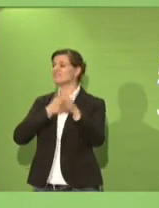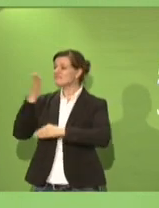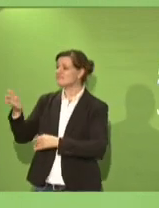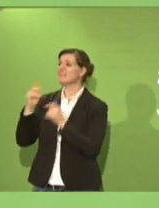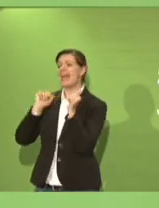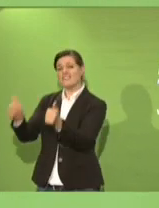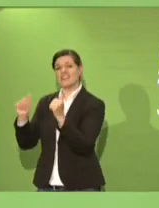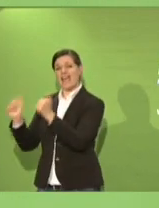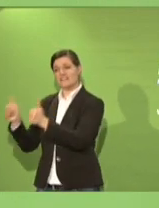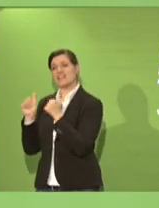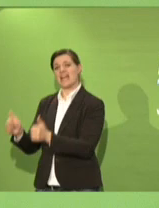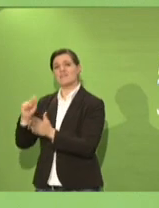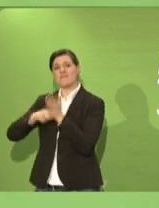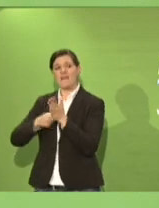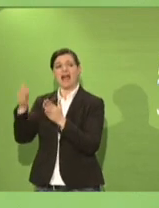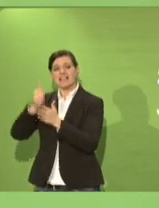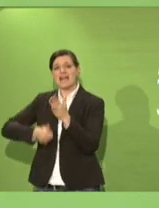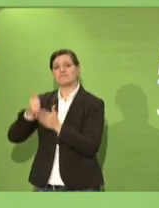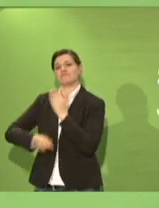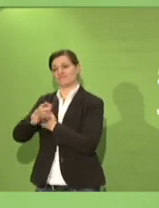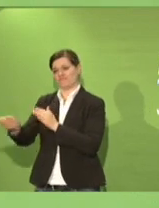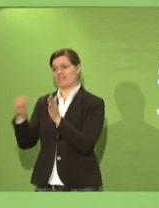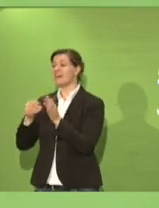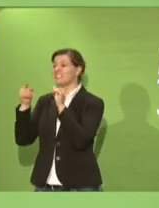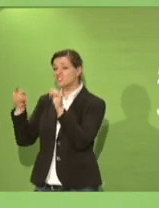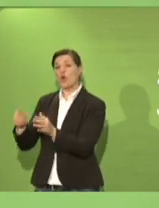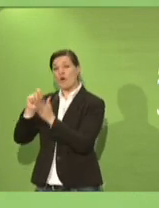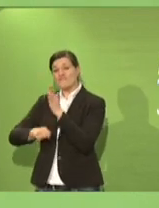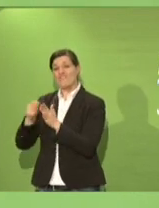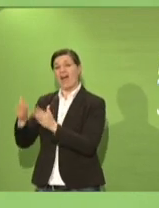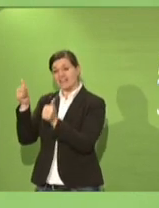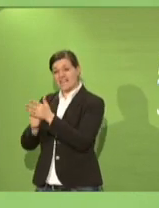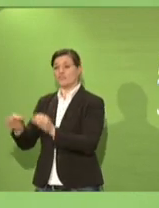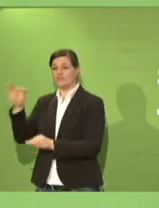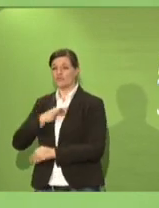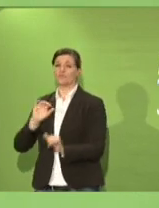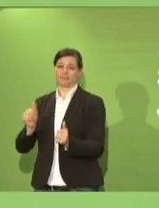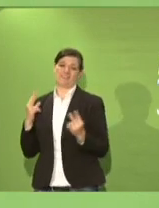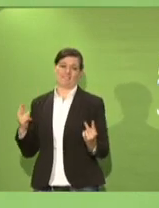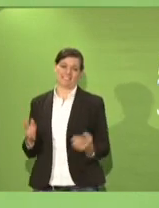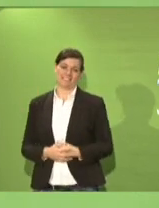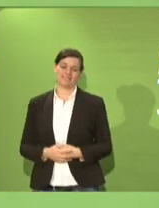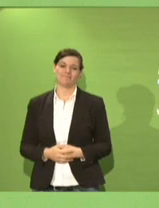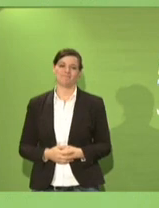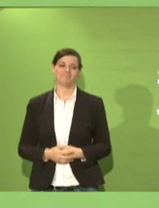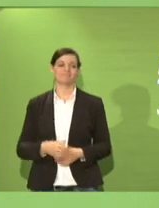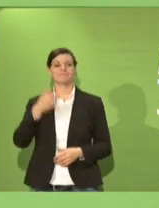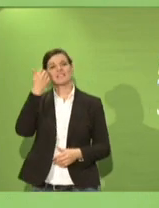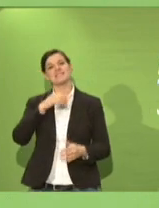3 Ostlandesverbänden sind für uns von ganz zentraler Bedeutung. Liebe Freundinnen und Freunde,